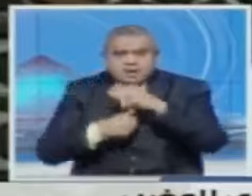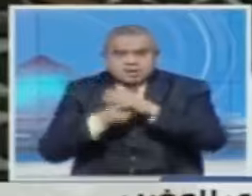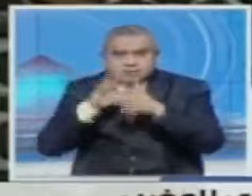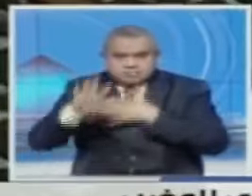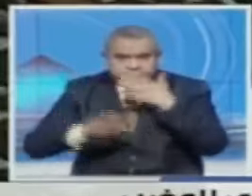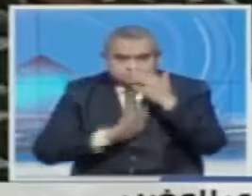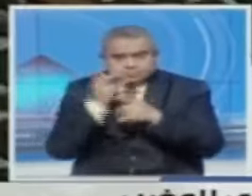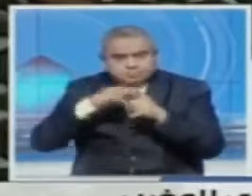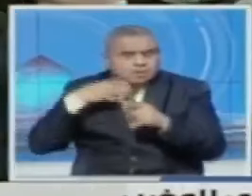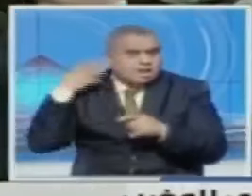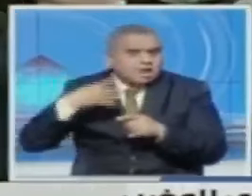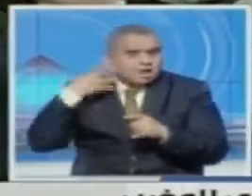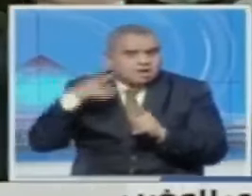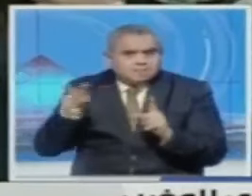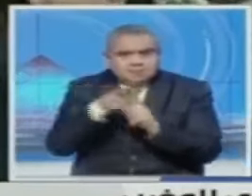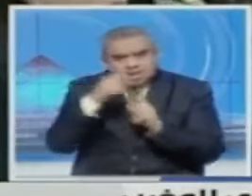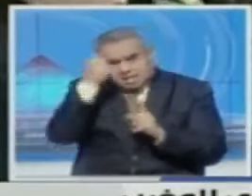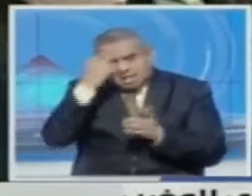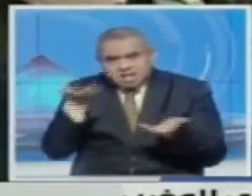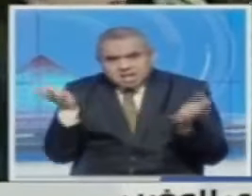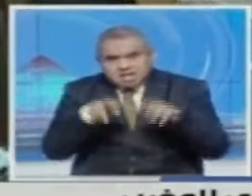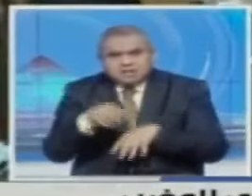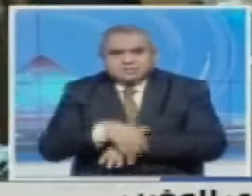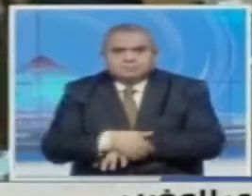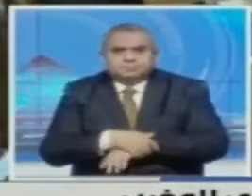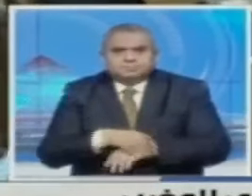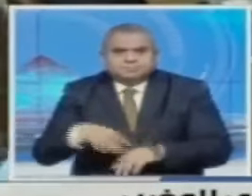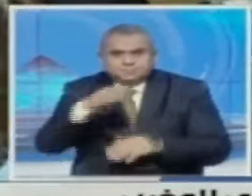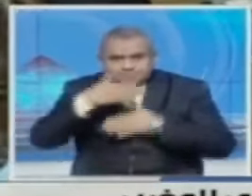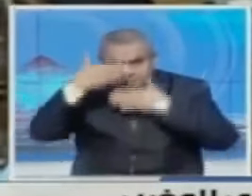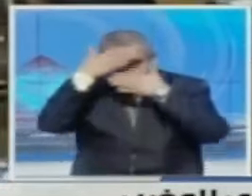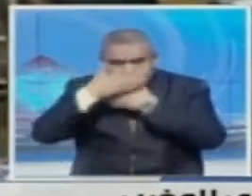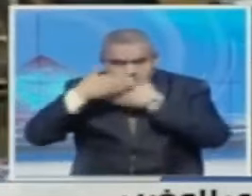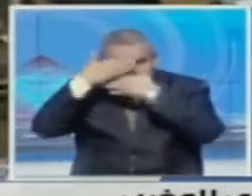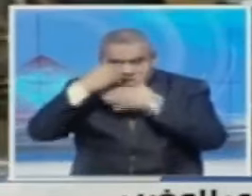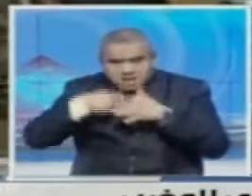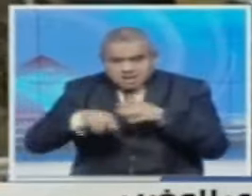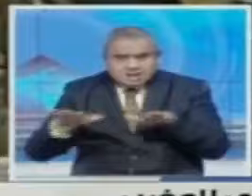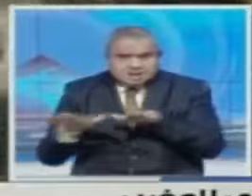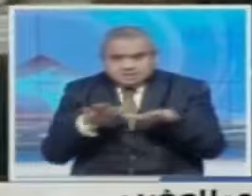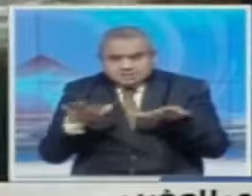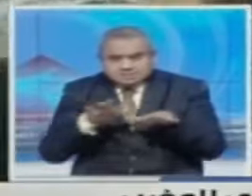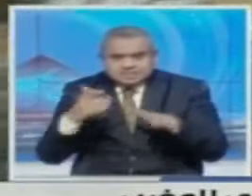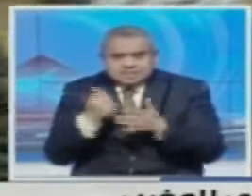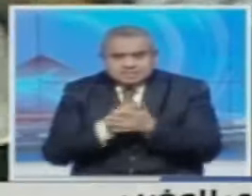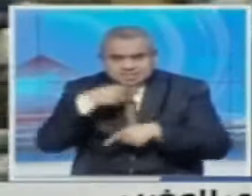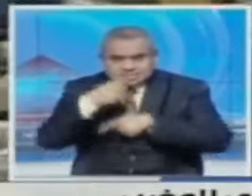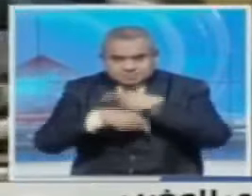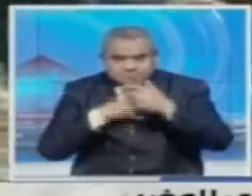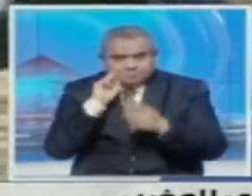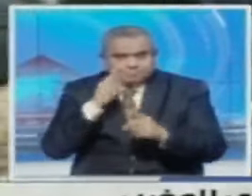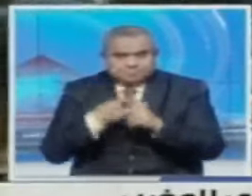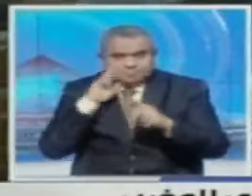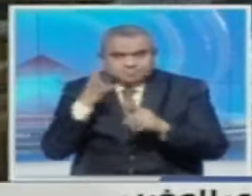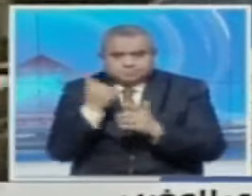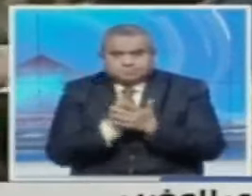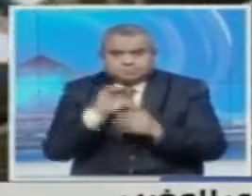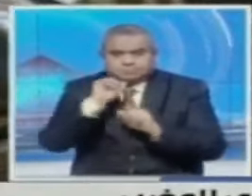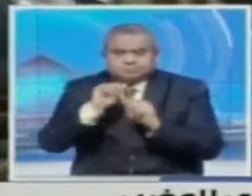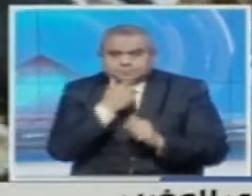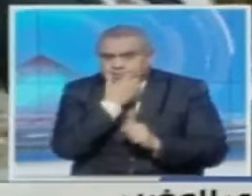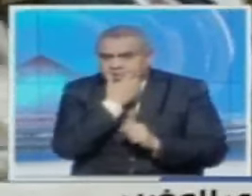الذي راح ضحيته الآلاف. المملكة المغربية من خلال الزلزال المدمر اللي شهدته،